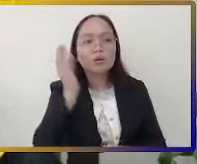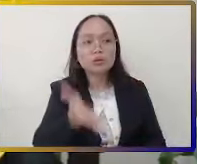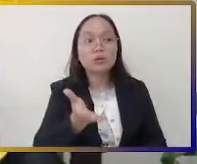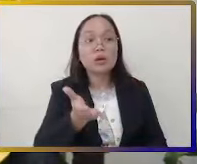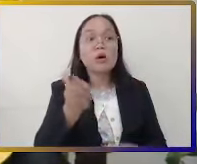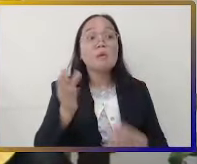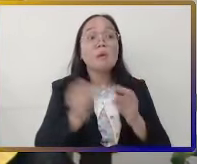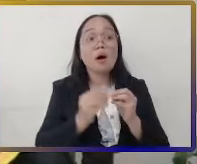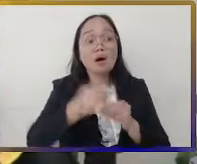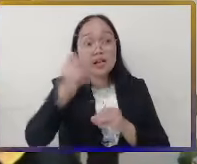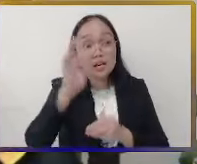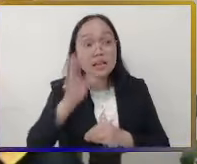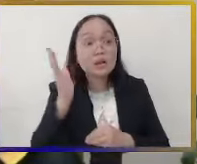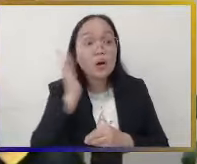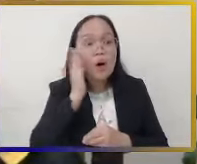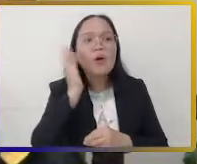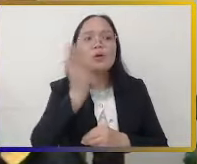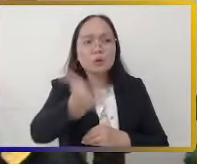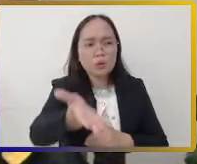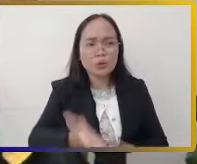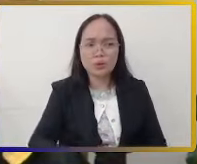Mas kilala ka ng tumawag sa'yo.